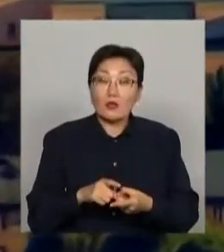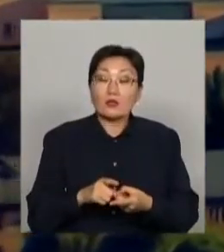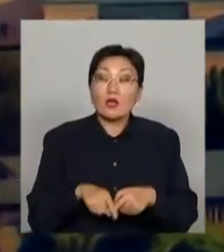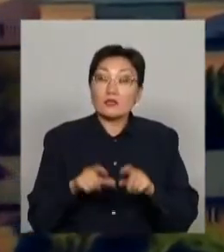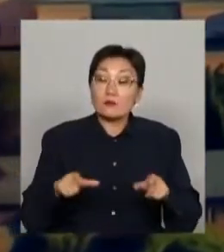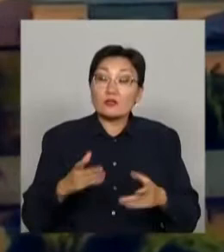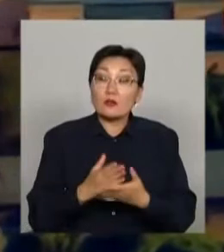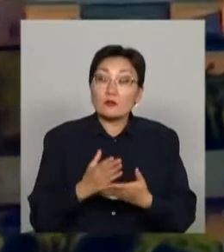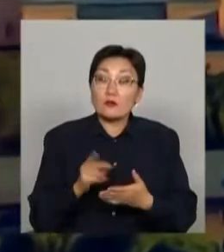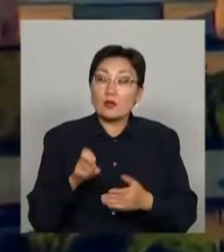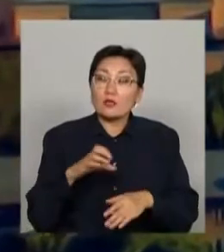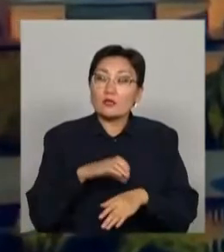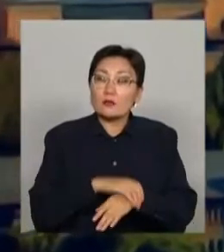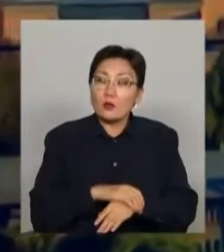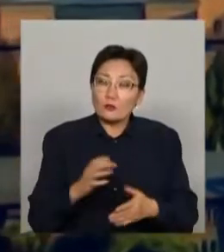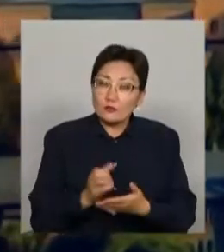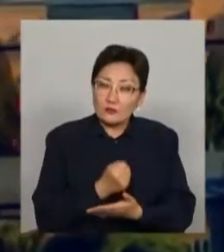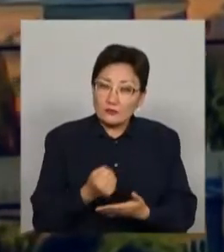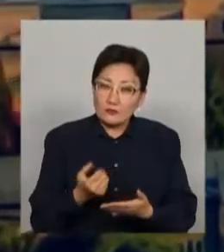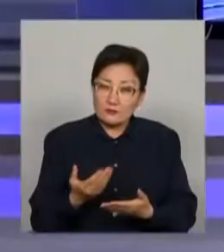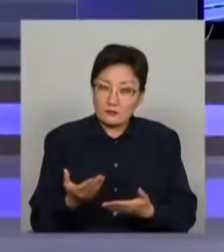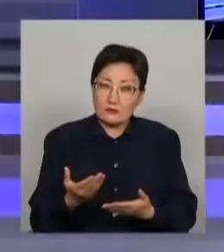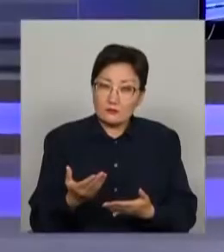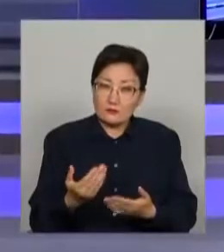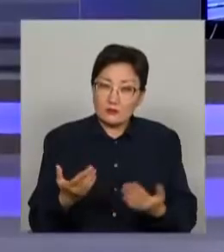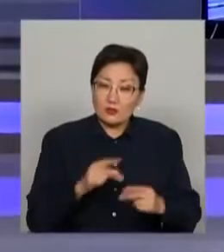сіздер қалай анықтайсыздар? Біз